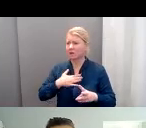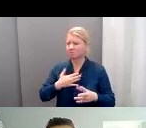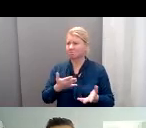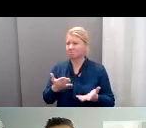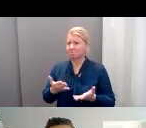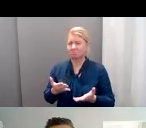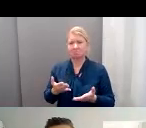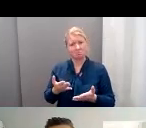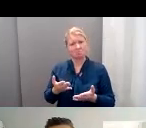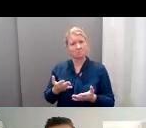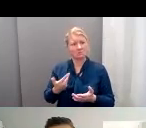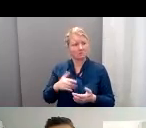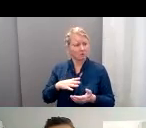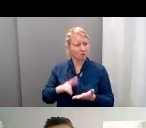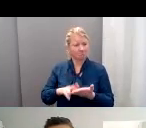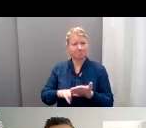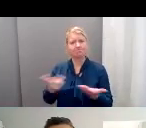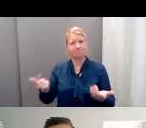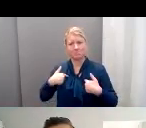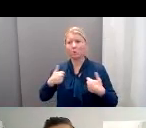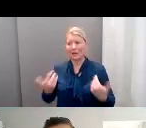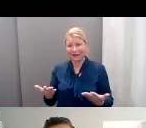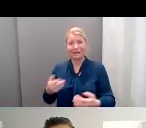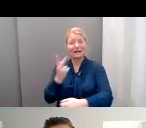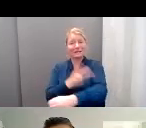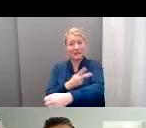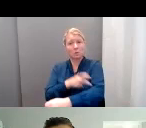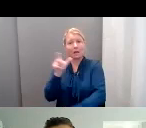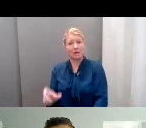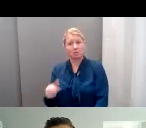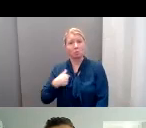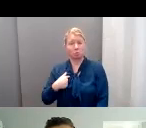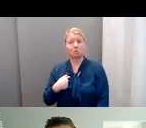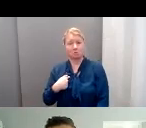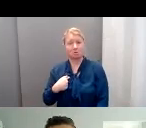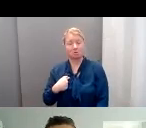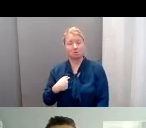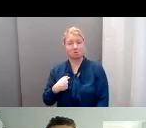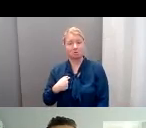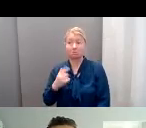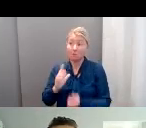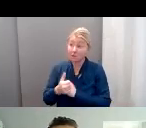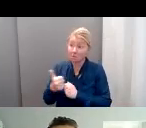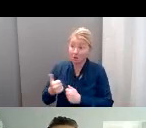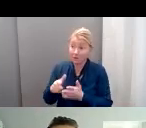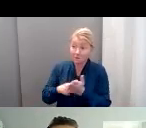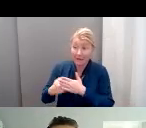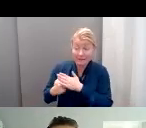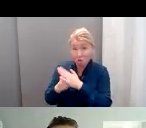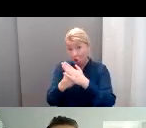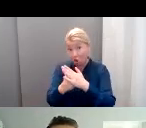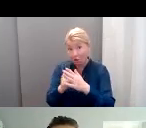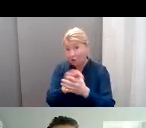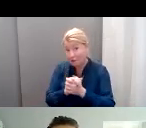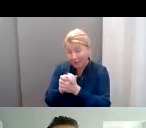av att vara en sexuell person. Man kan också behöva speciellt stöd och en gemenskap med